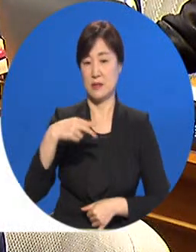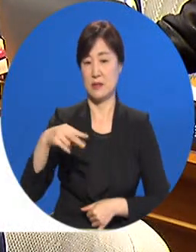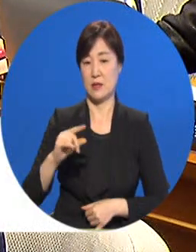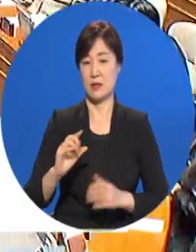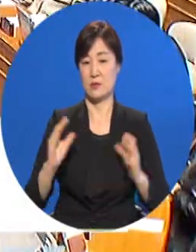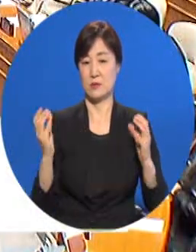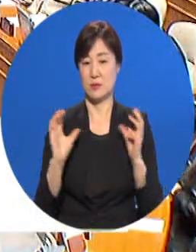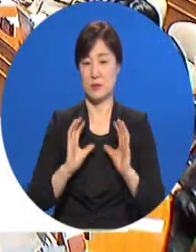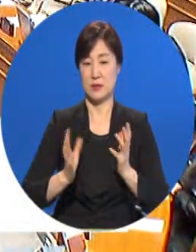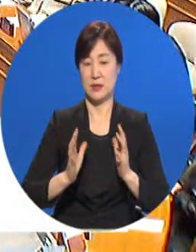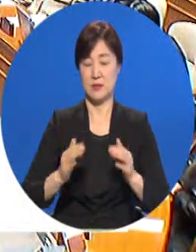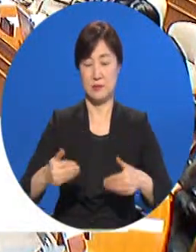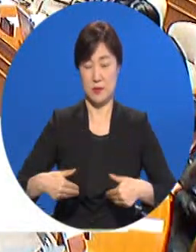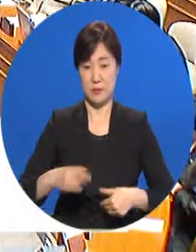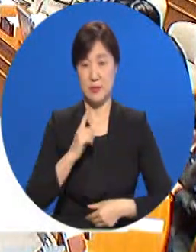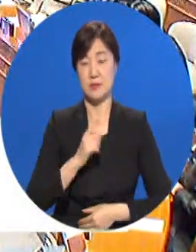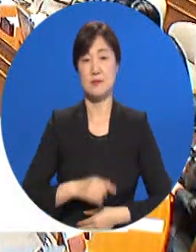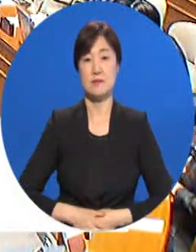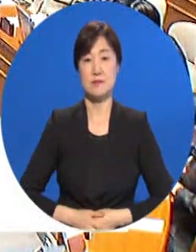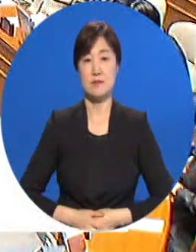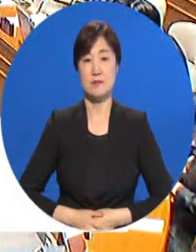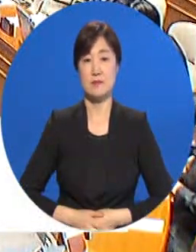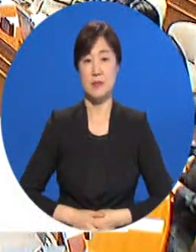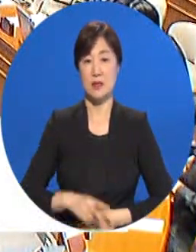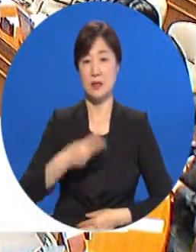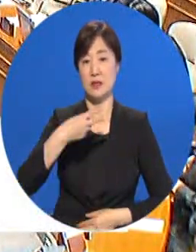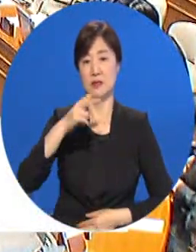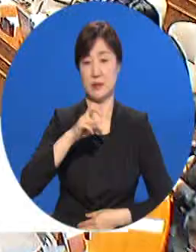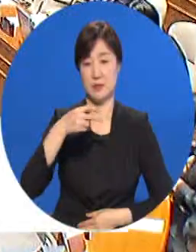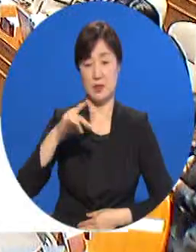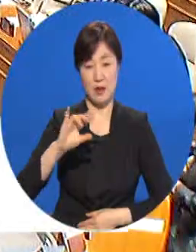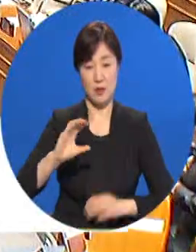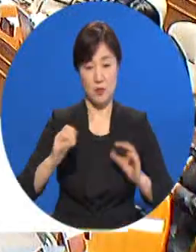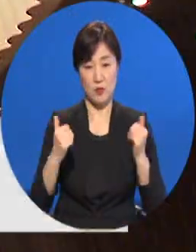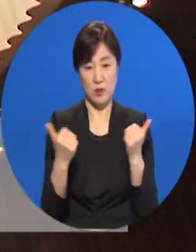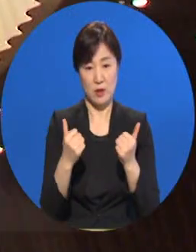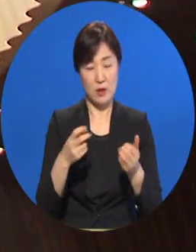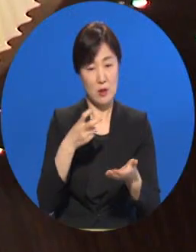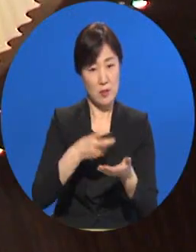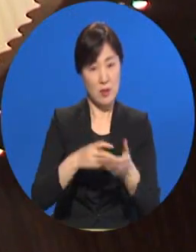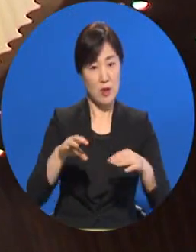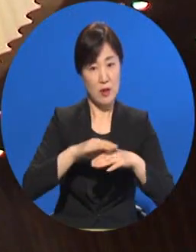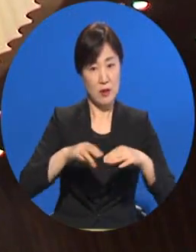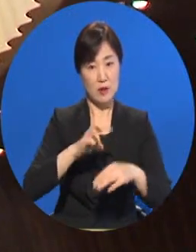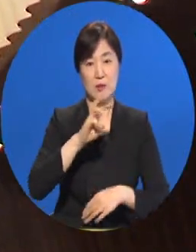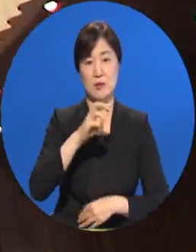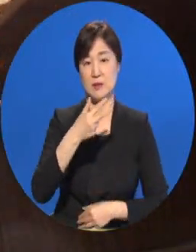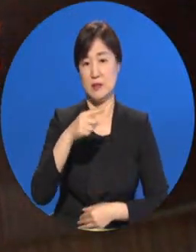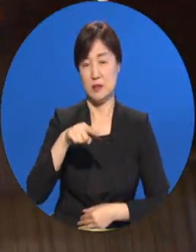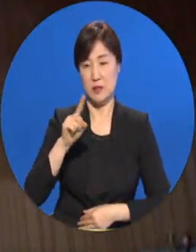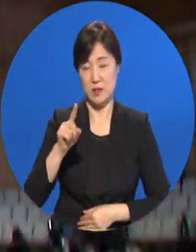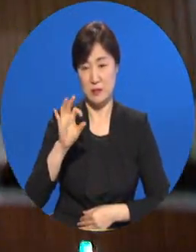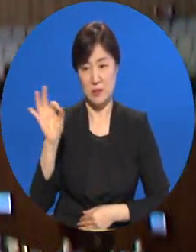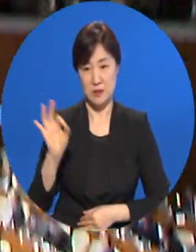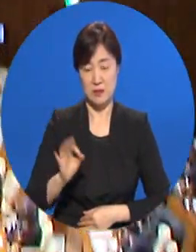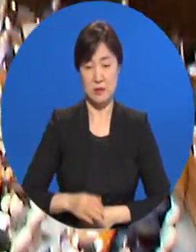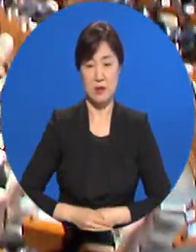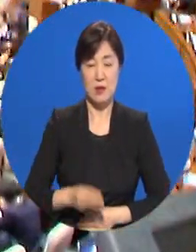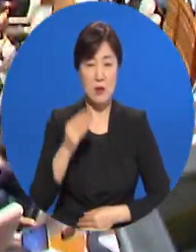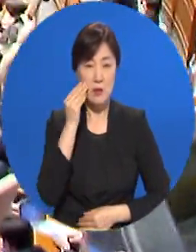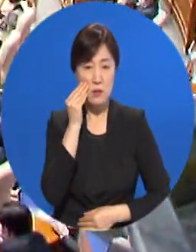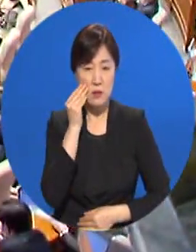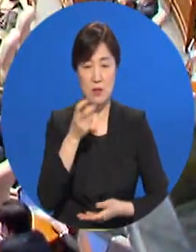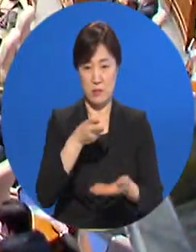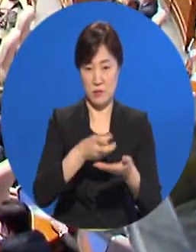재논의가 불가피해졌습니다. 한편 20대 국회의 법안 처리율은 37.1%에 그쳤으며 계류된